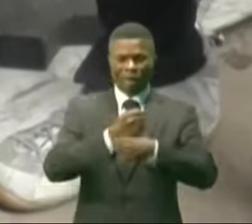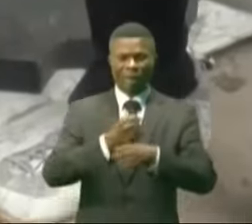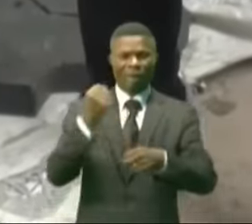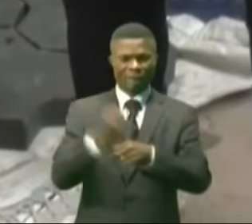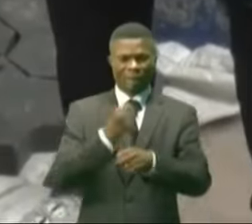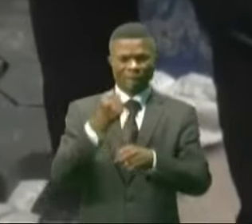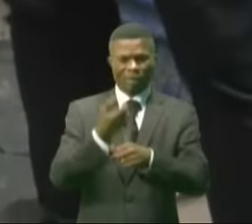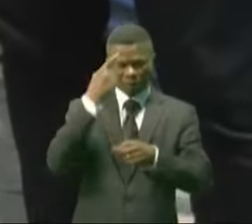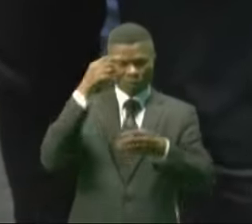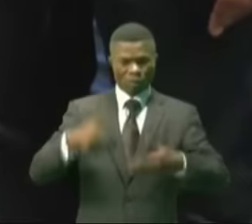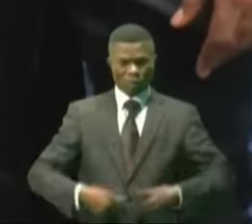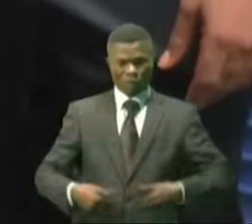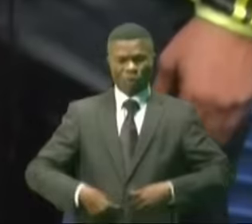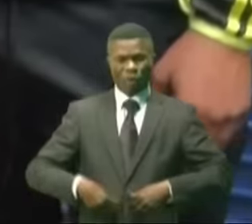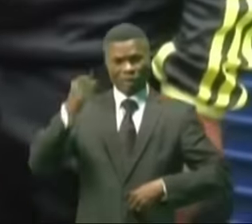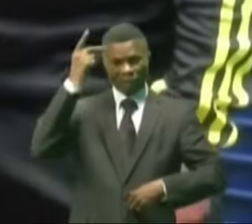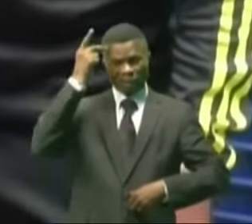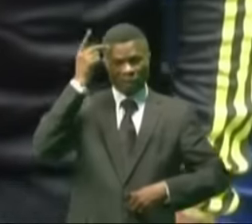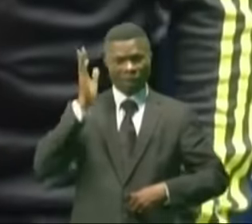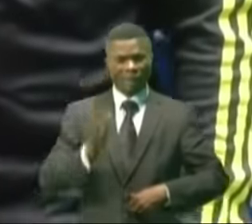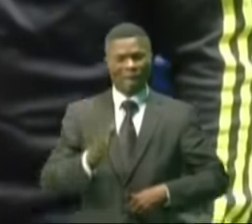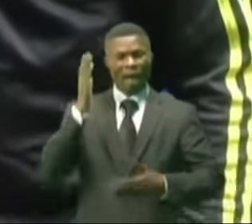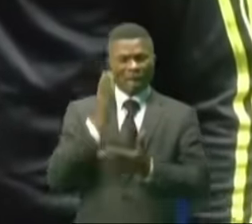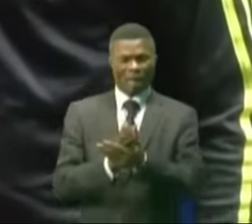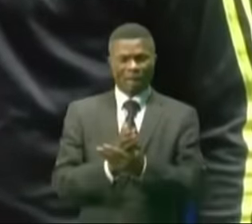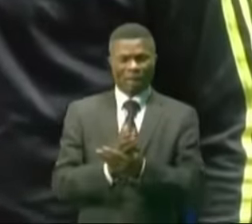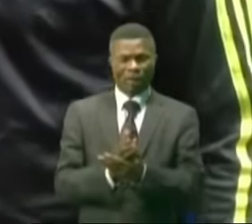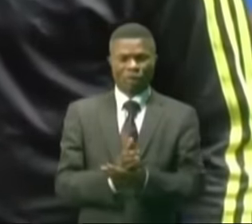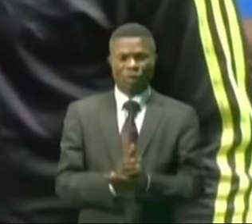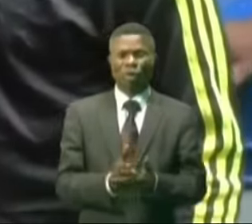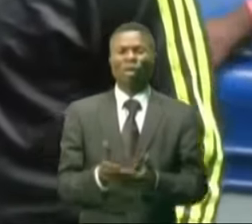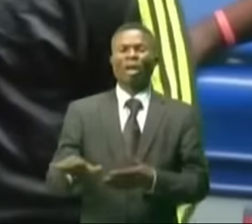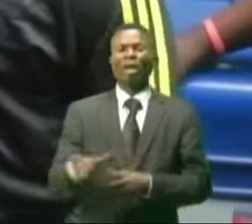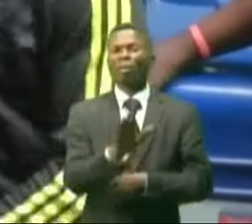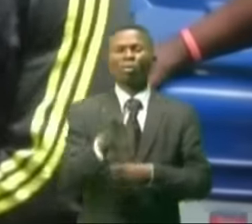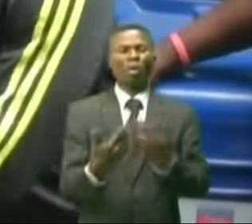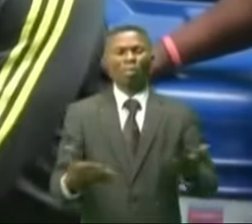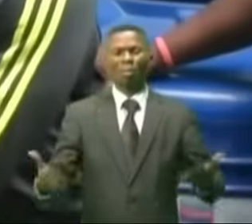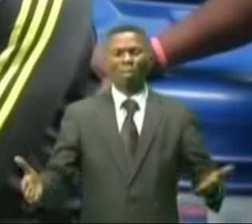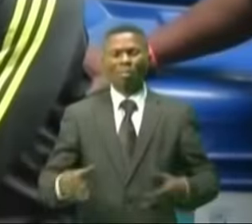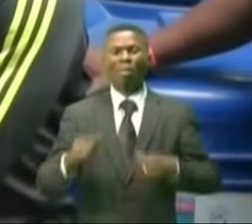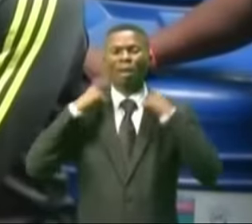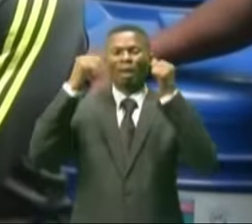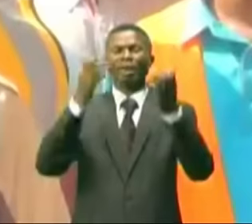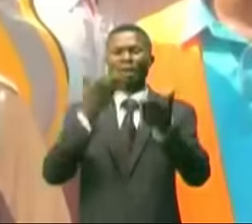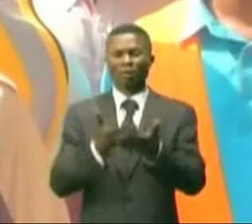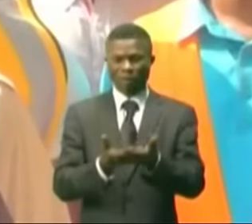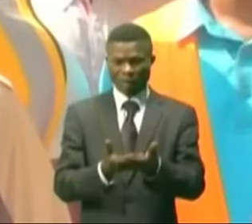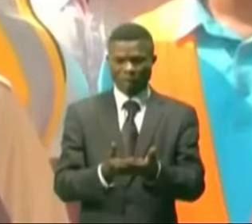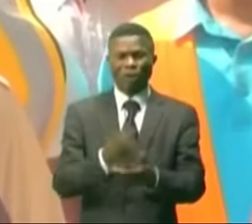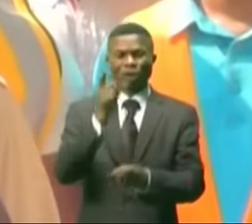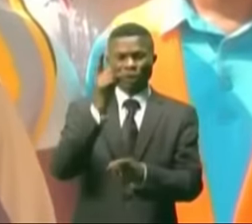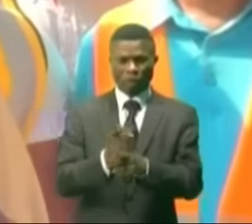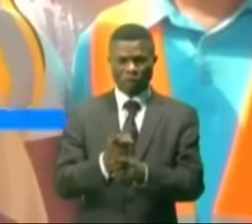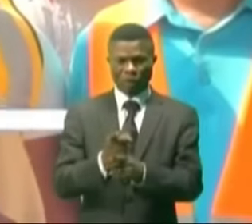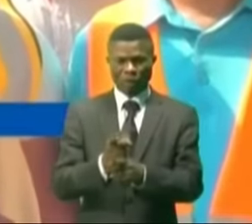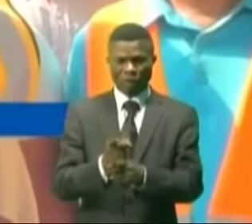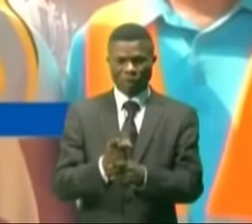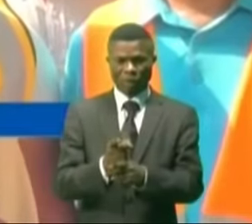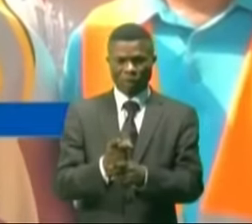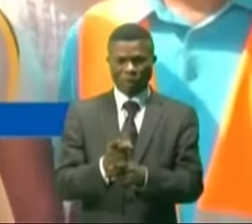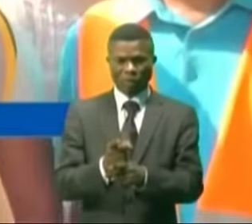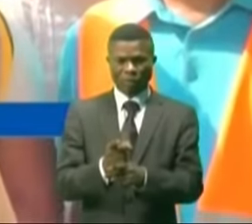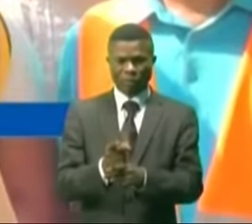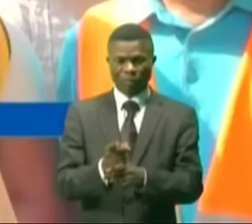d'emplois pour les jeunes quinois et combattre la délinquance juvénile. C'est juste pour montrer à la